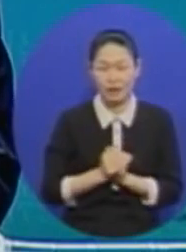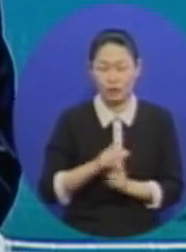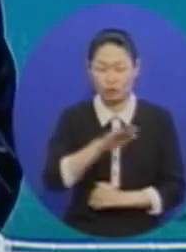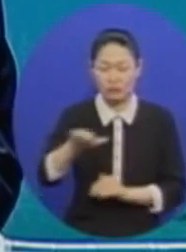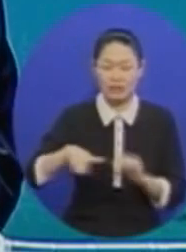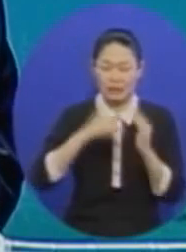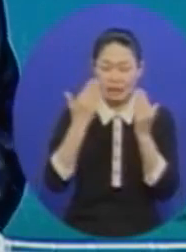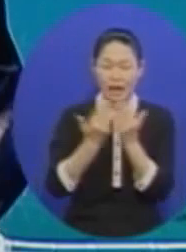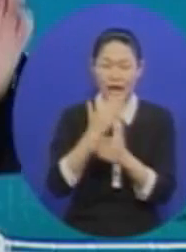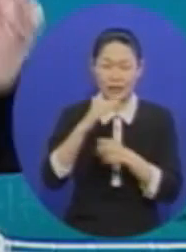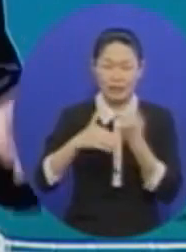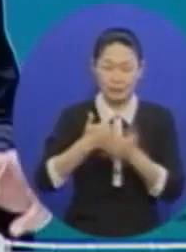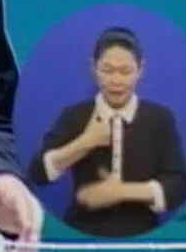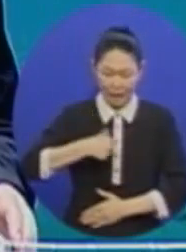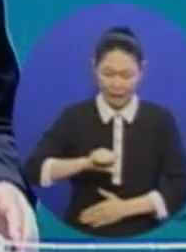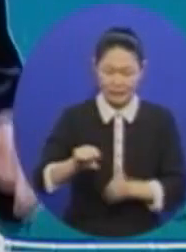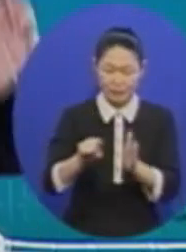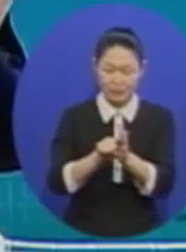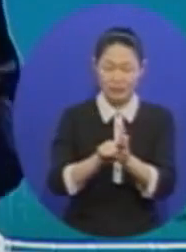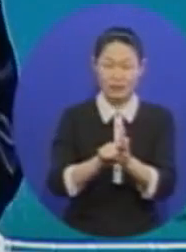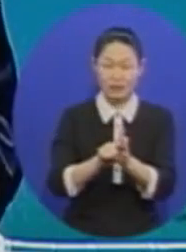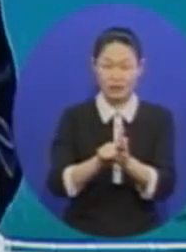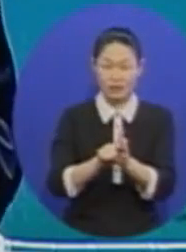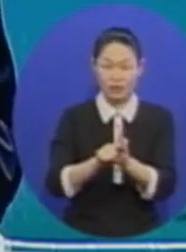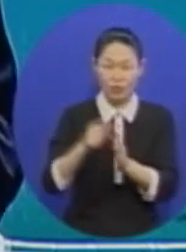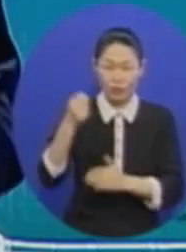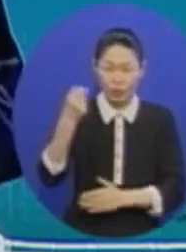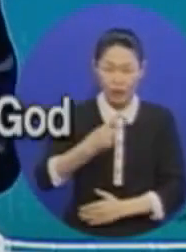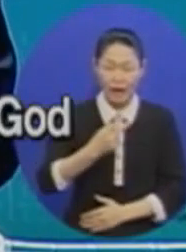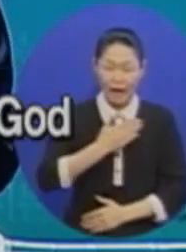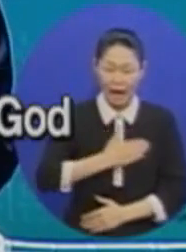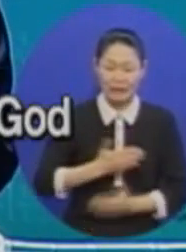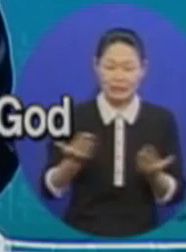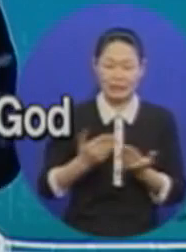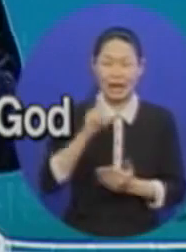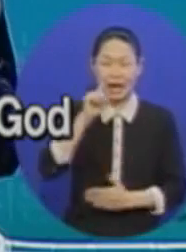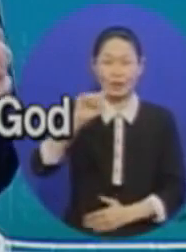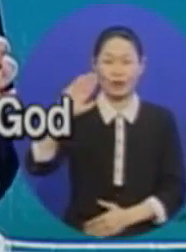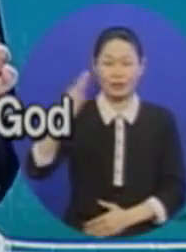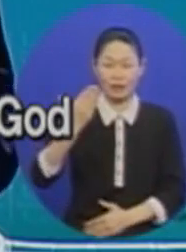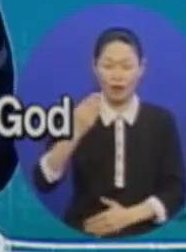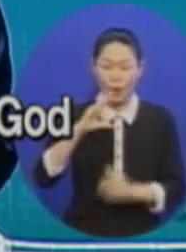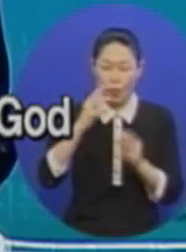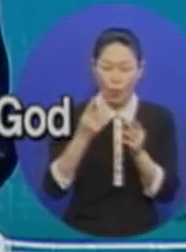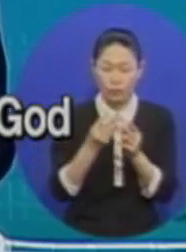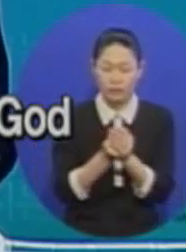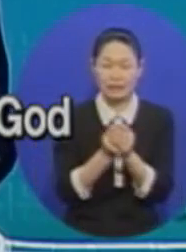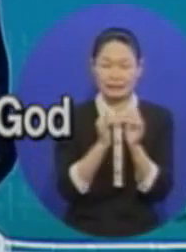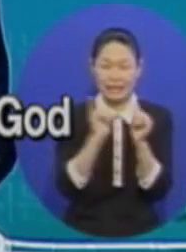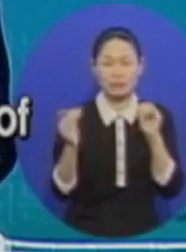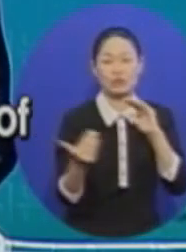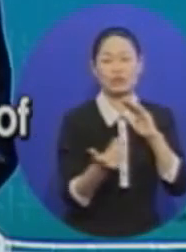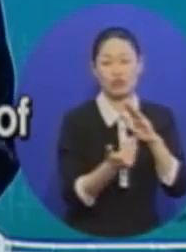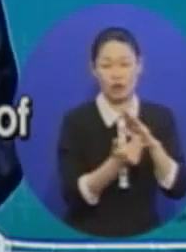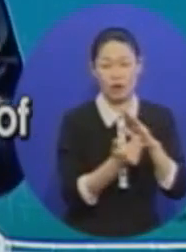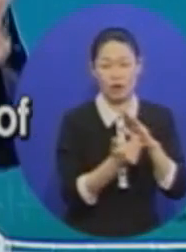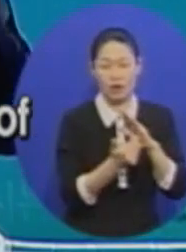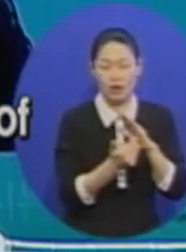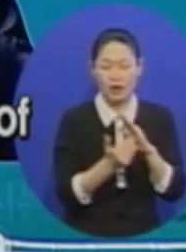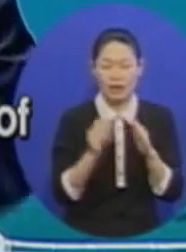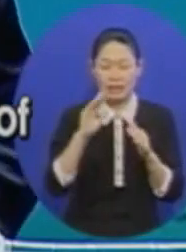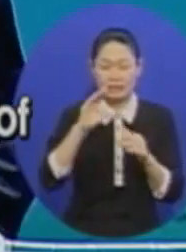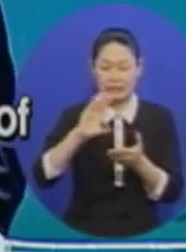하나님의 아들을 믿는 것과 아는 일에 하나가 되어 온전한 사람을 이루어 그리스도의